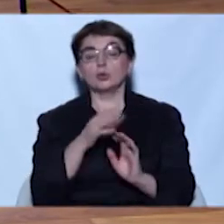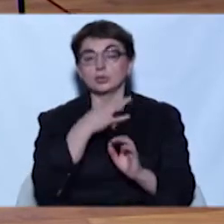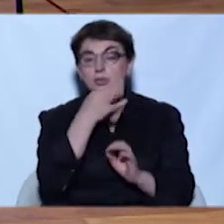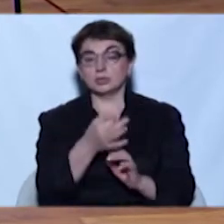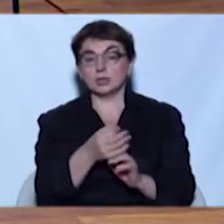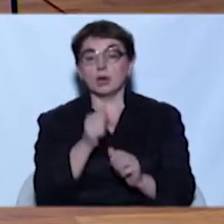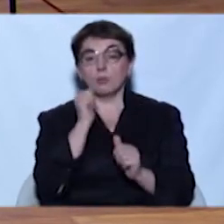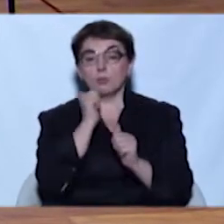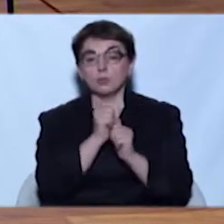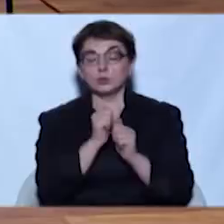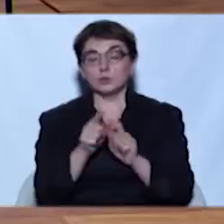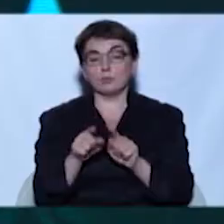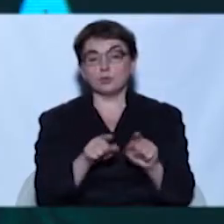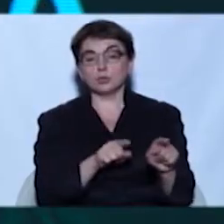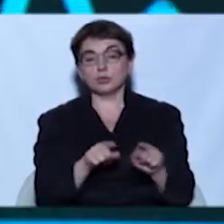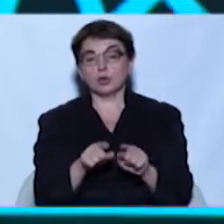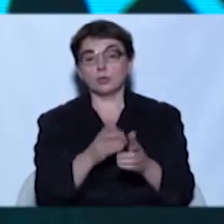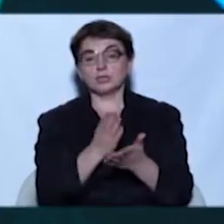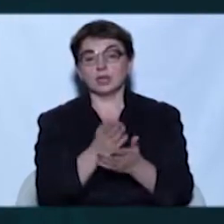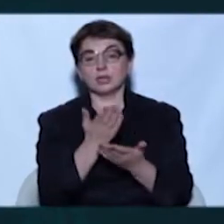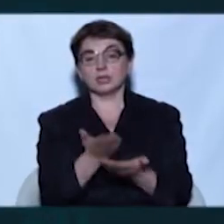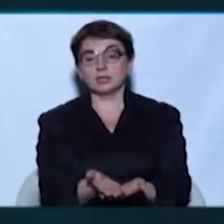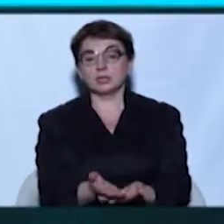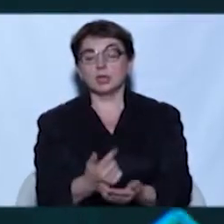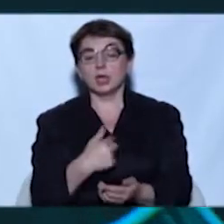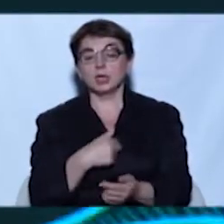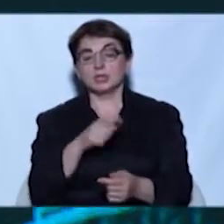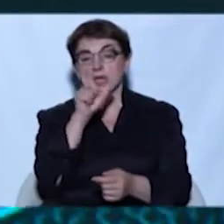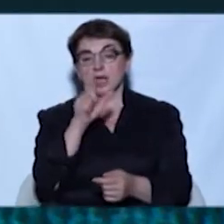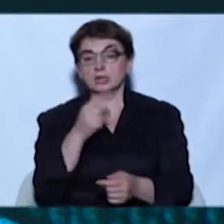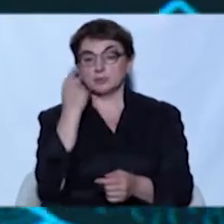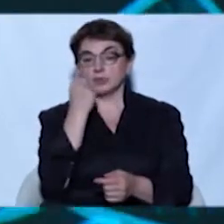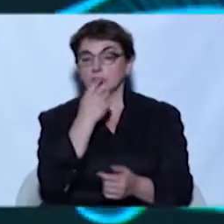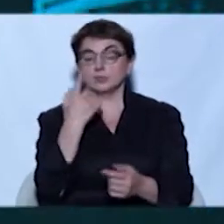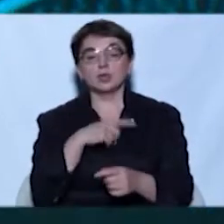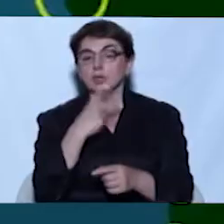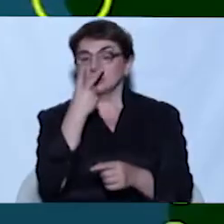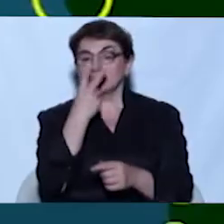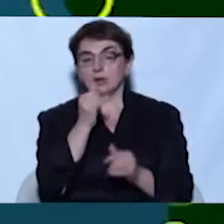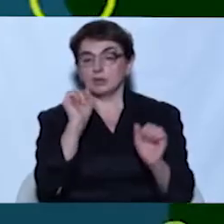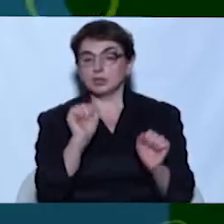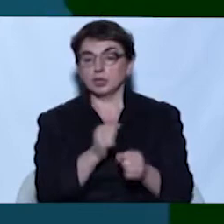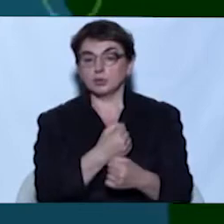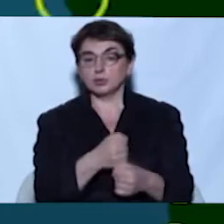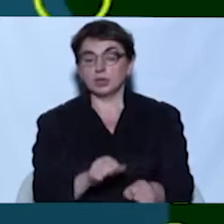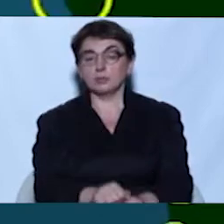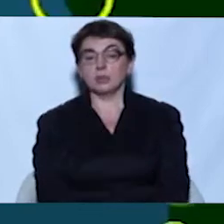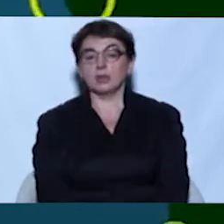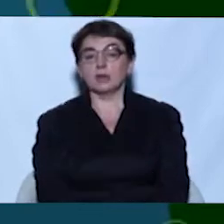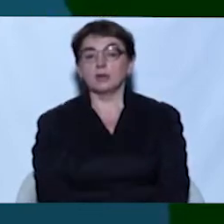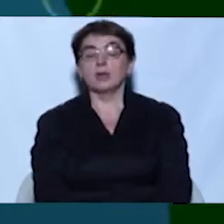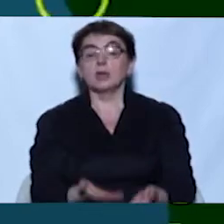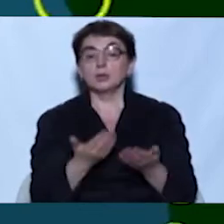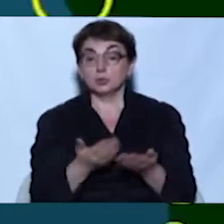გითხარით, მუდმივ მოძრაობაში არიან ისინი და ჩვენთვის ეს შეუმჩნეველია. Თუ დაუშვათ,